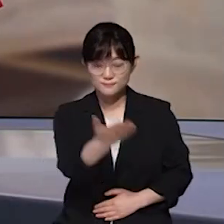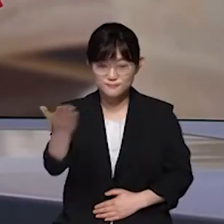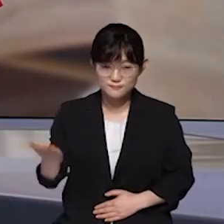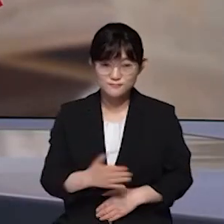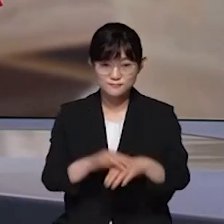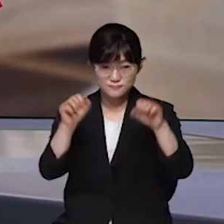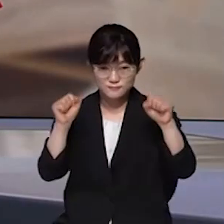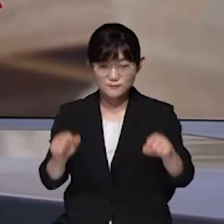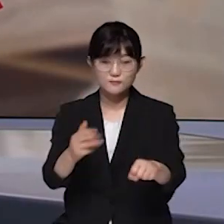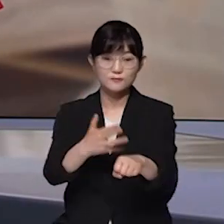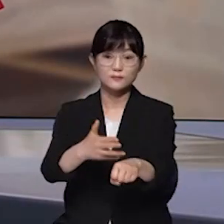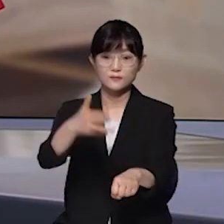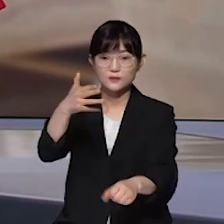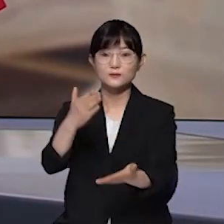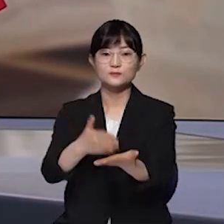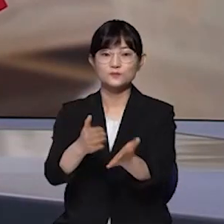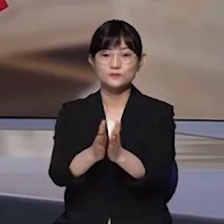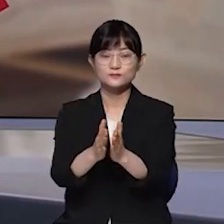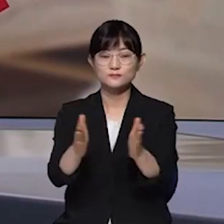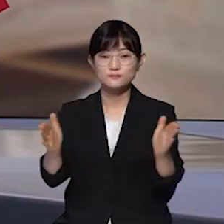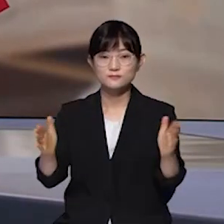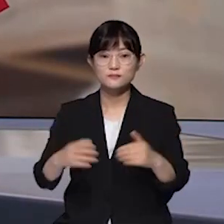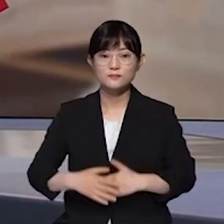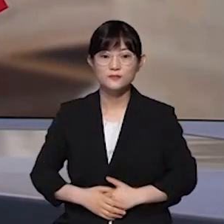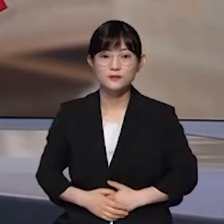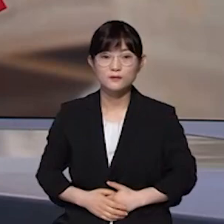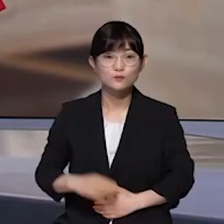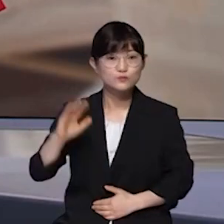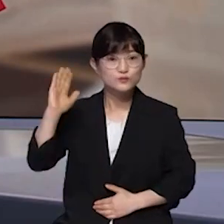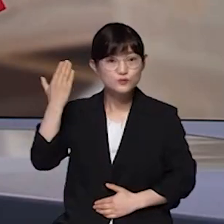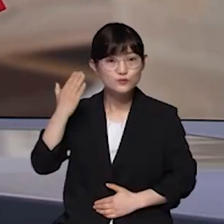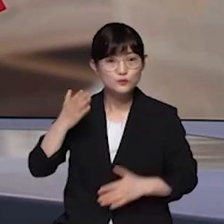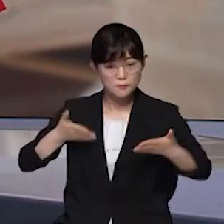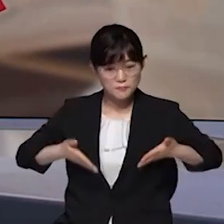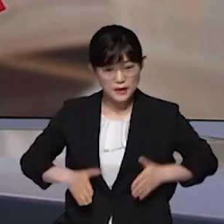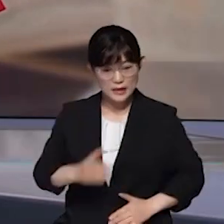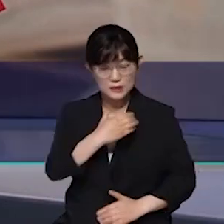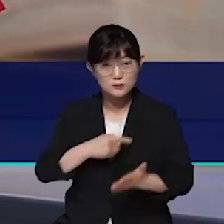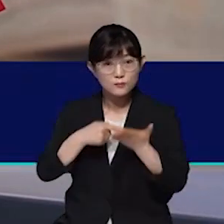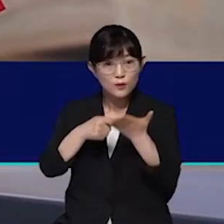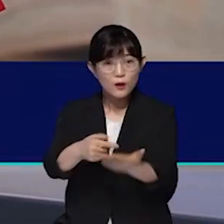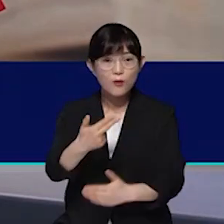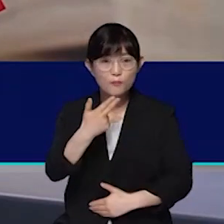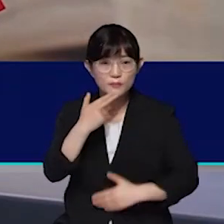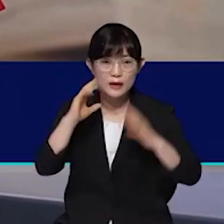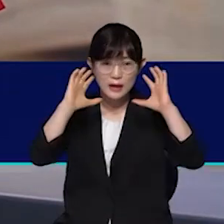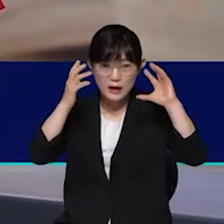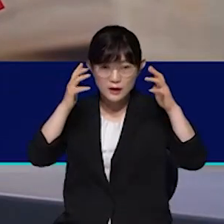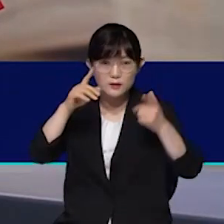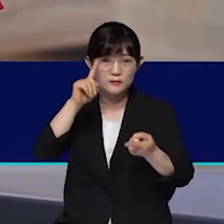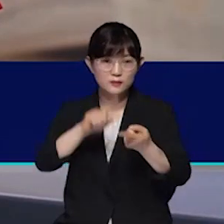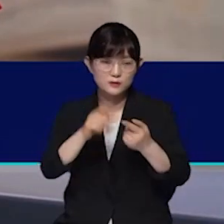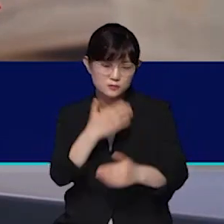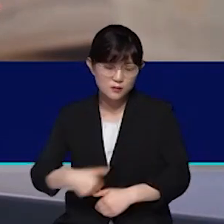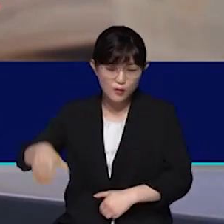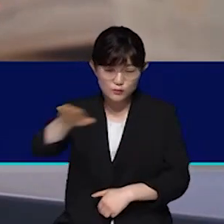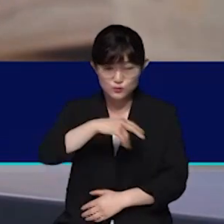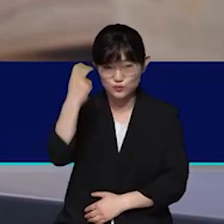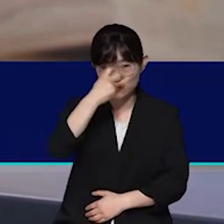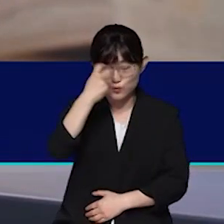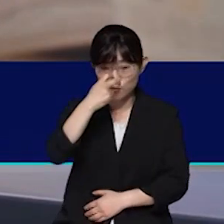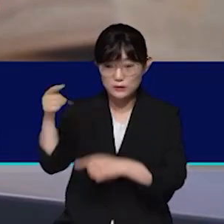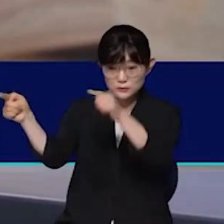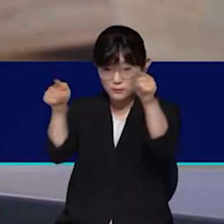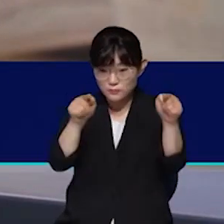여러분 안녕하십니까? KBC 8시 뉴스입니다. 최근 출생신고가 되지 않은 이른바 유령 영아에 대한 전수조사가